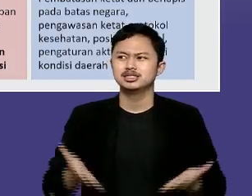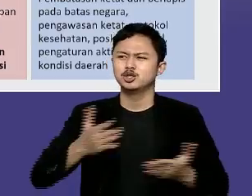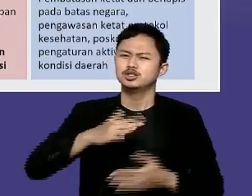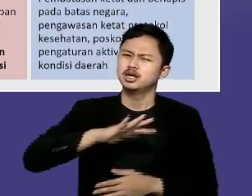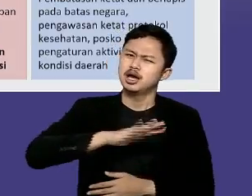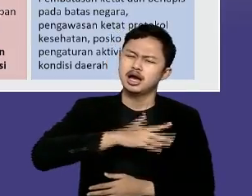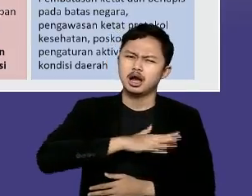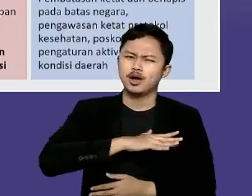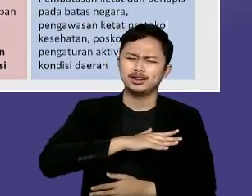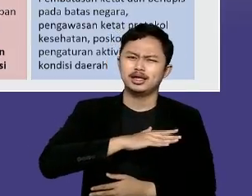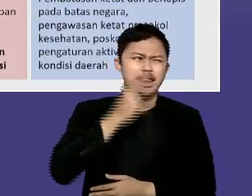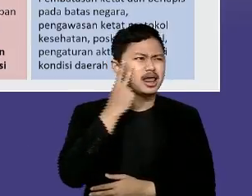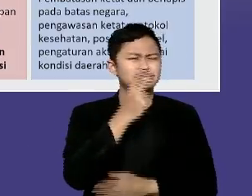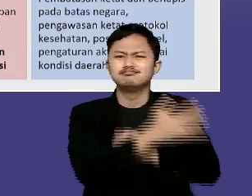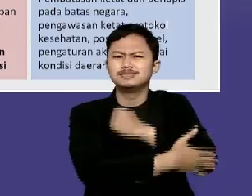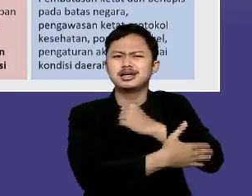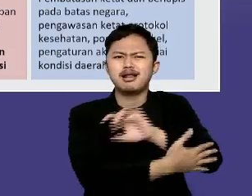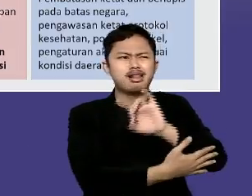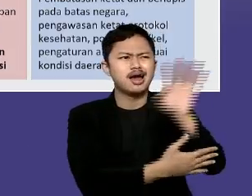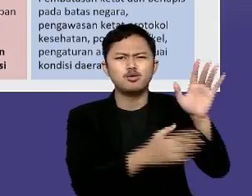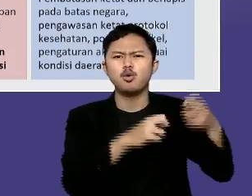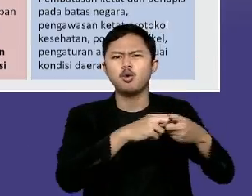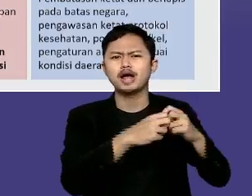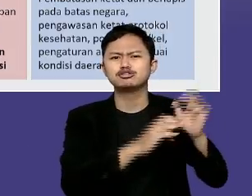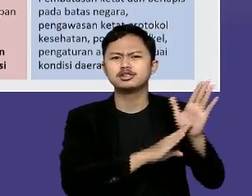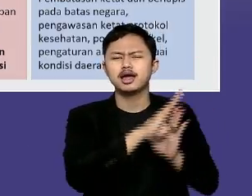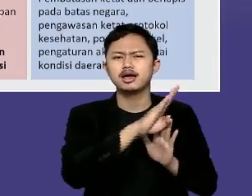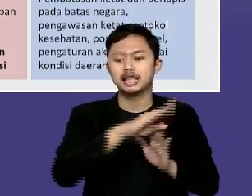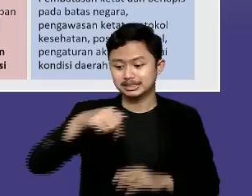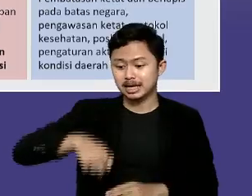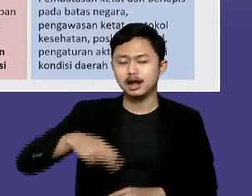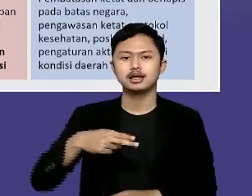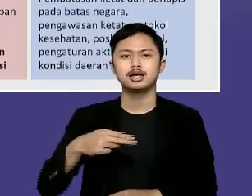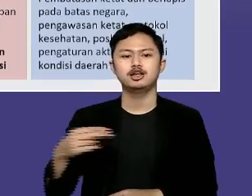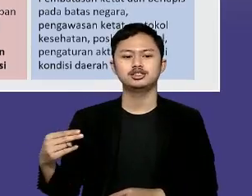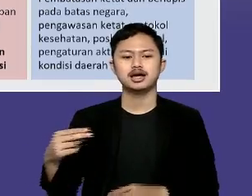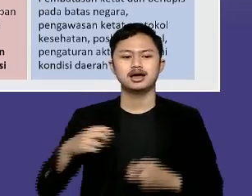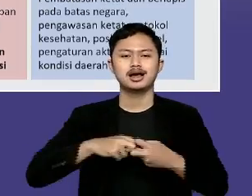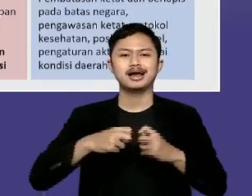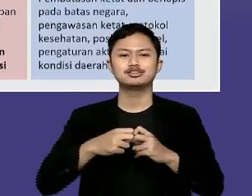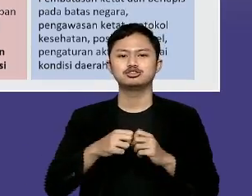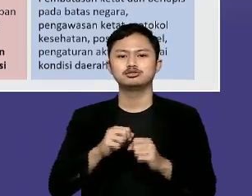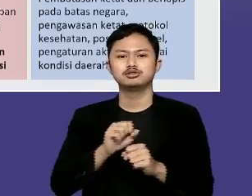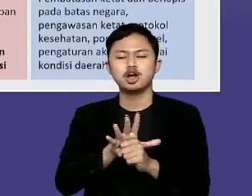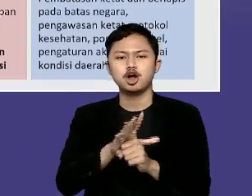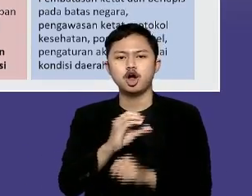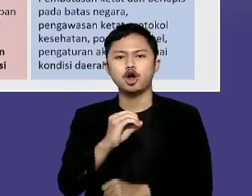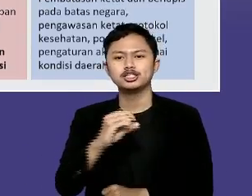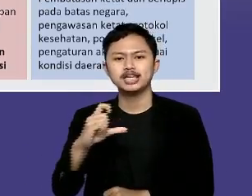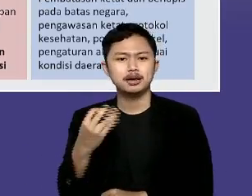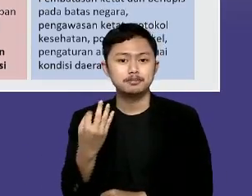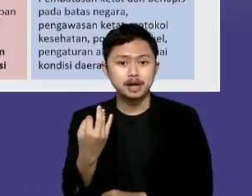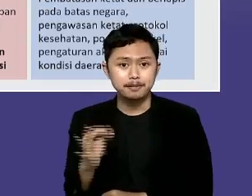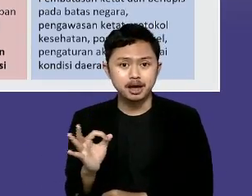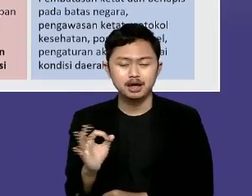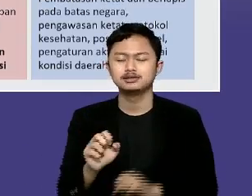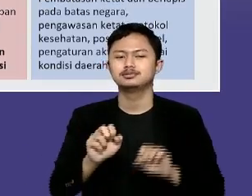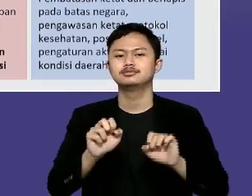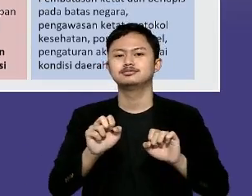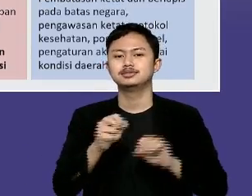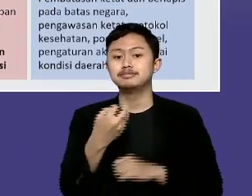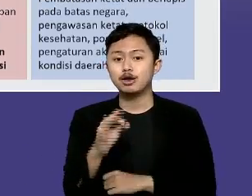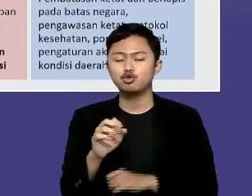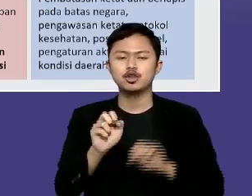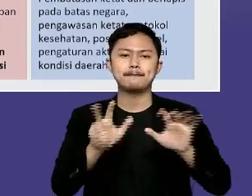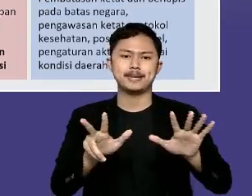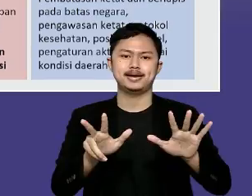di berbagai negara lainnya, terlebih Indonesia saat ini sudah memiliki 8 kasus Omikron, maka kita perlu